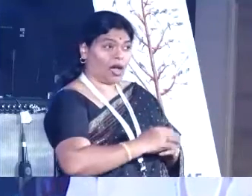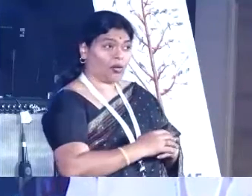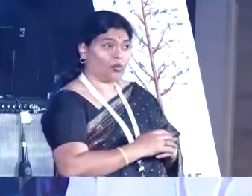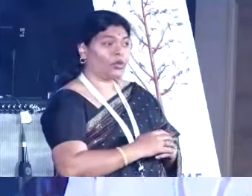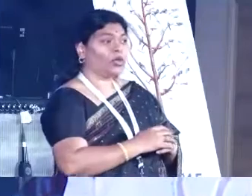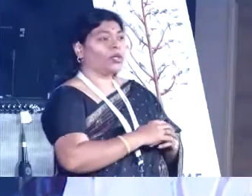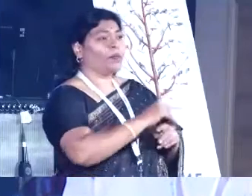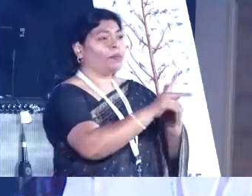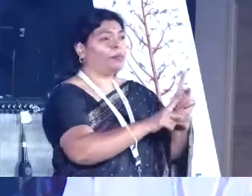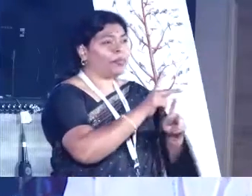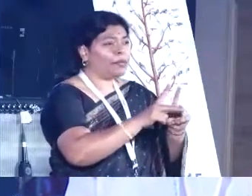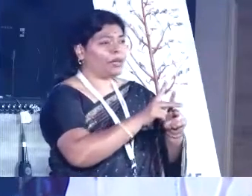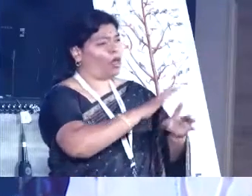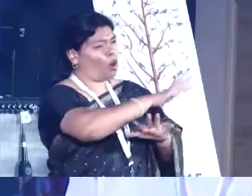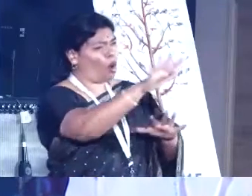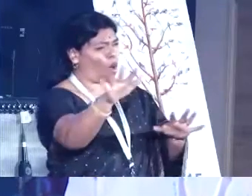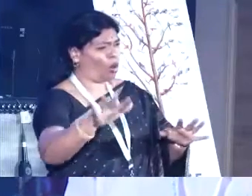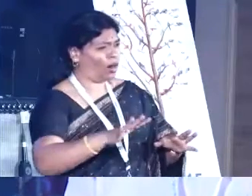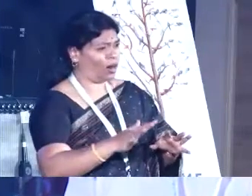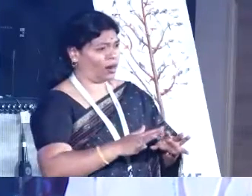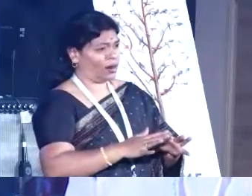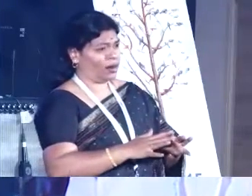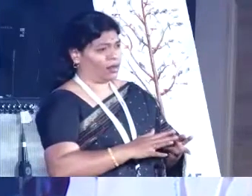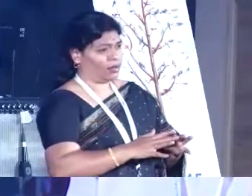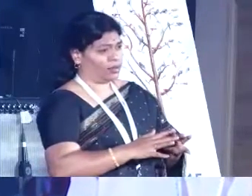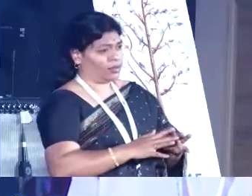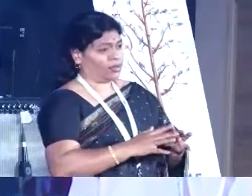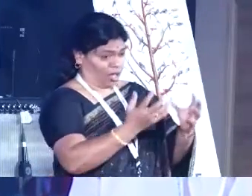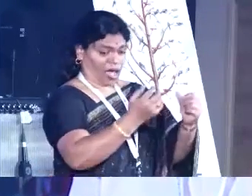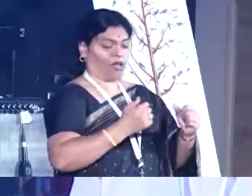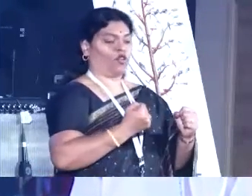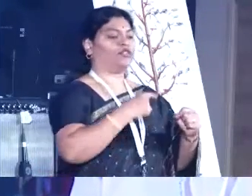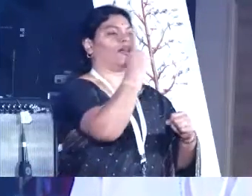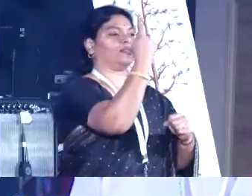देखता, सब बराबर है। अगर आप आगे हैं तो वो सबसे आगे हैं,